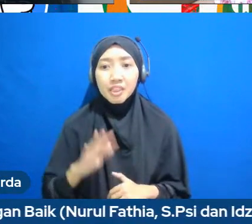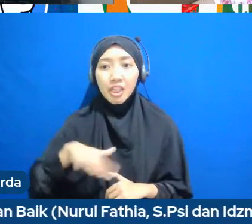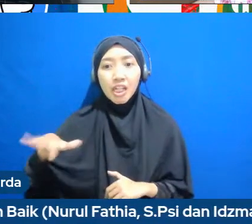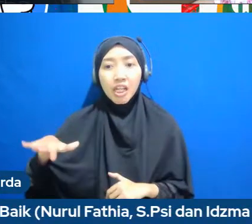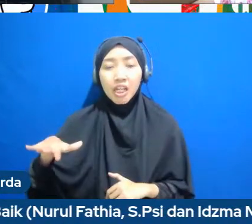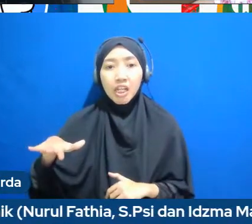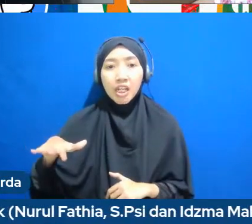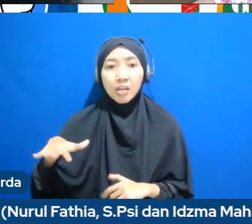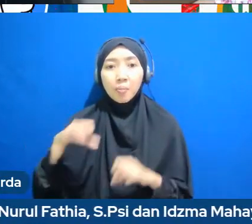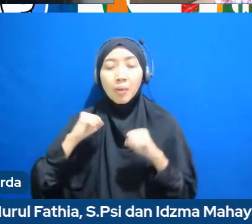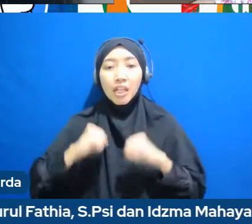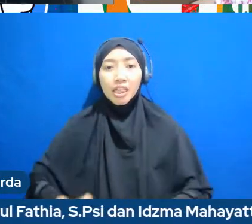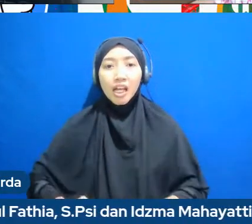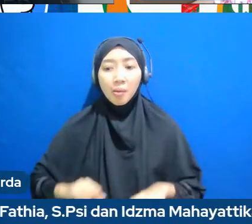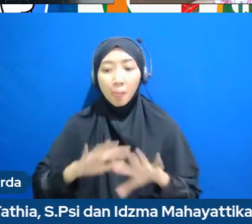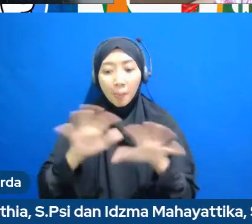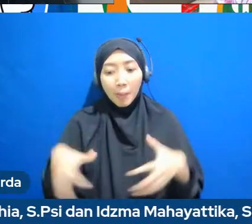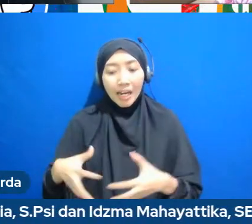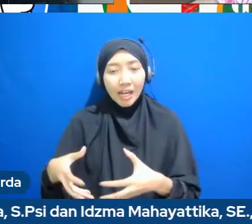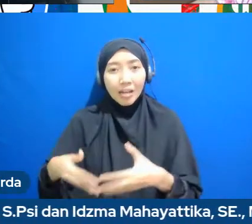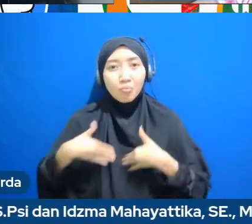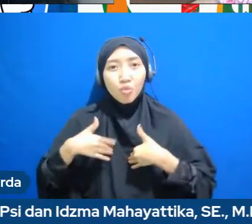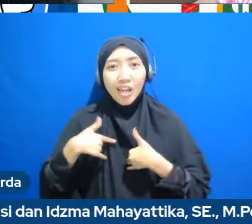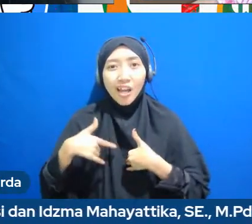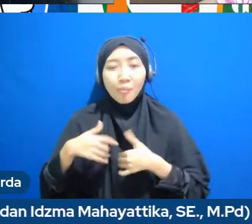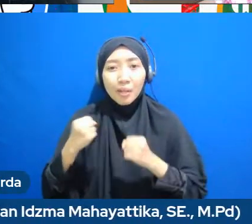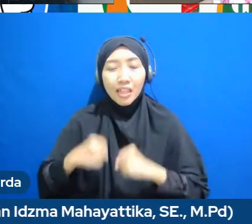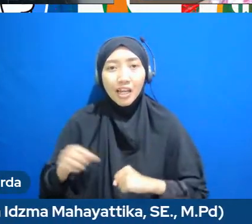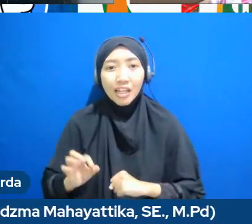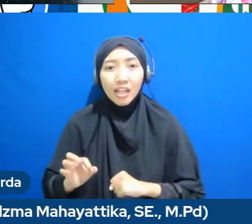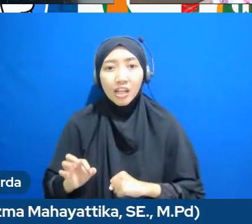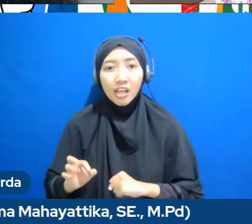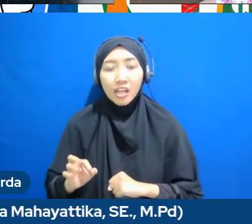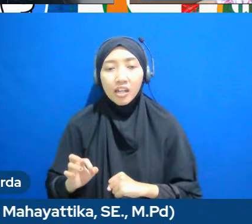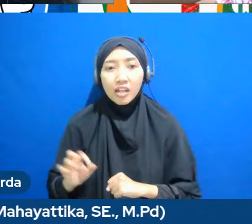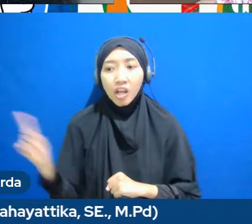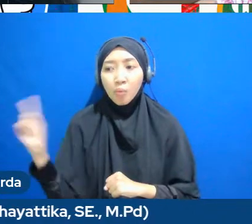nggak mau mempertahankan barang miliknya gitu. Yeah. Dia nggak boleh marah,